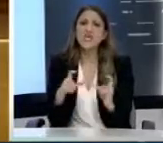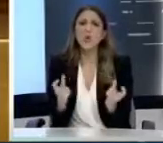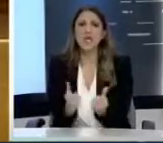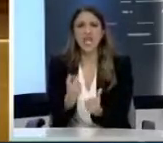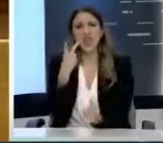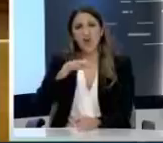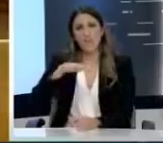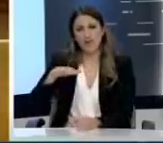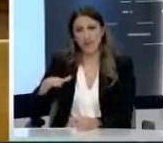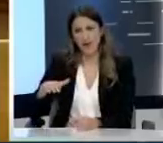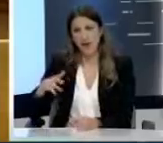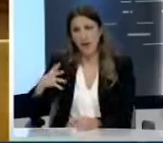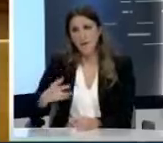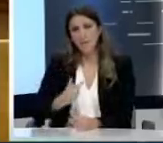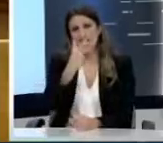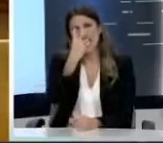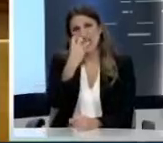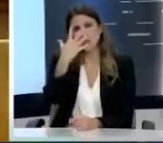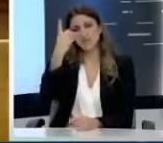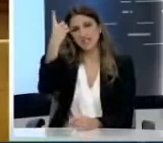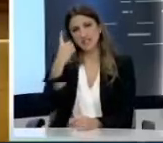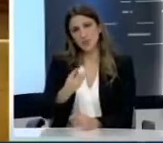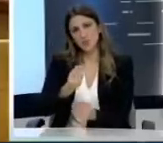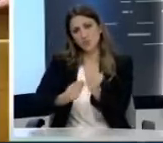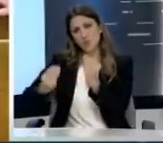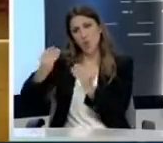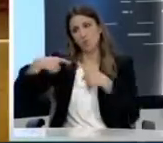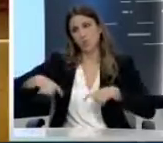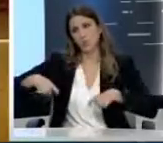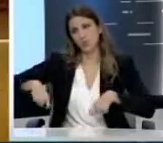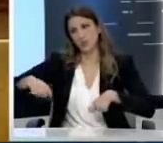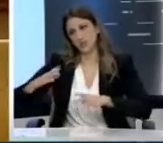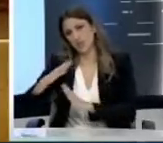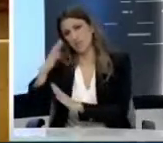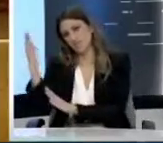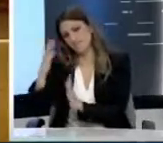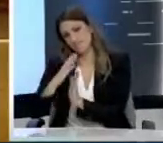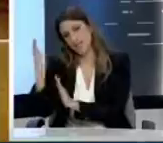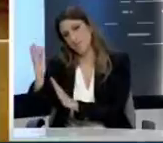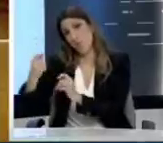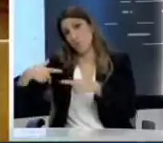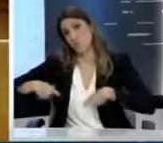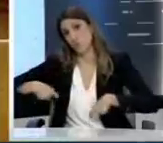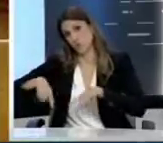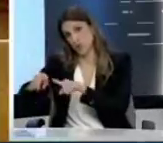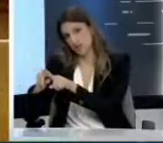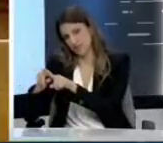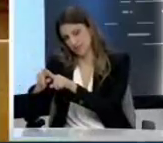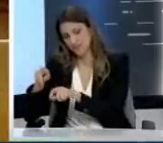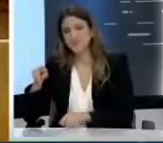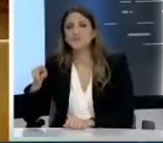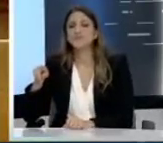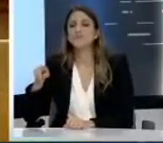με δύο παιδιά που έχει 25% πιο πλούσιες οικογένειες και 75% φτωχότερες